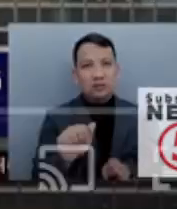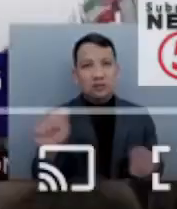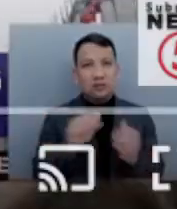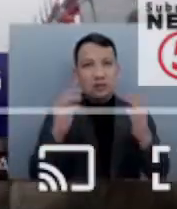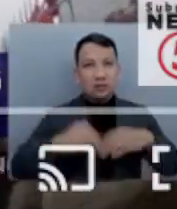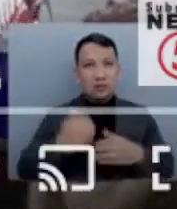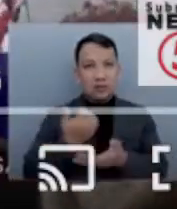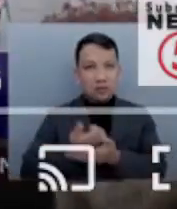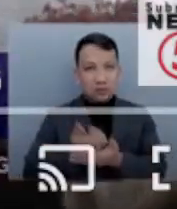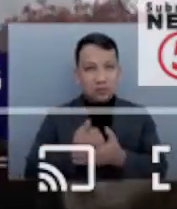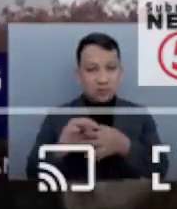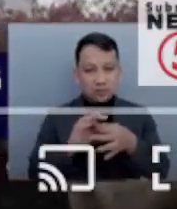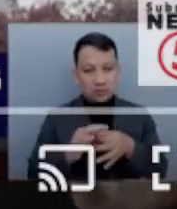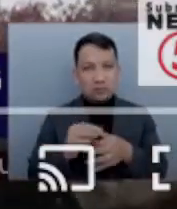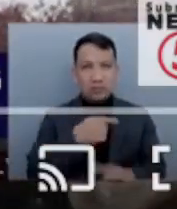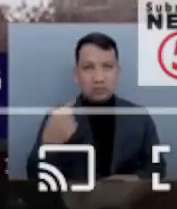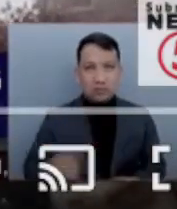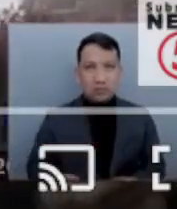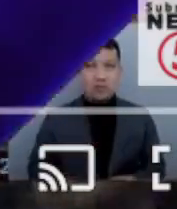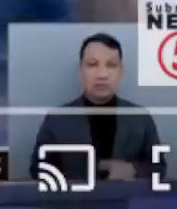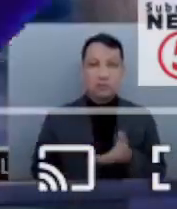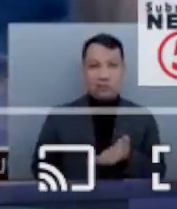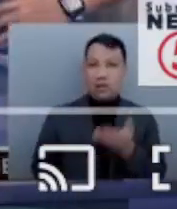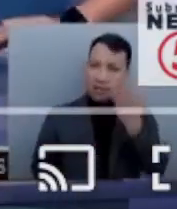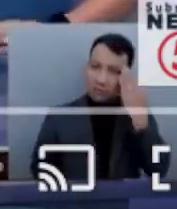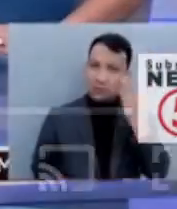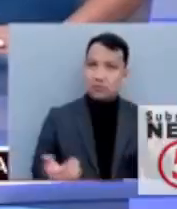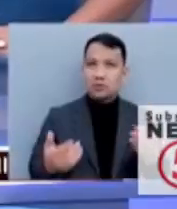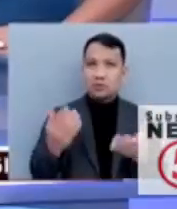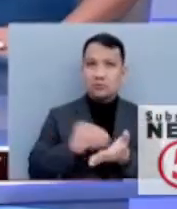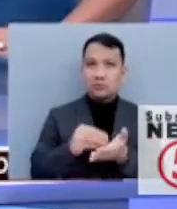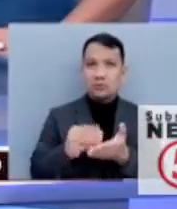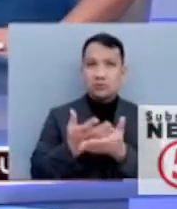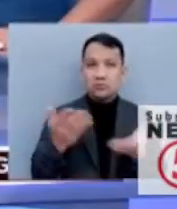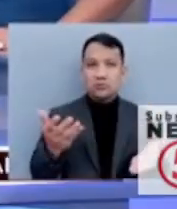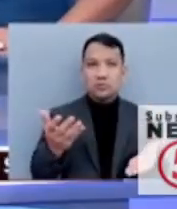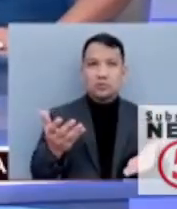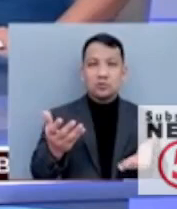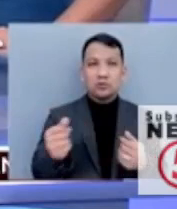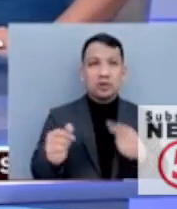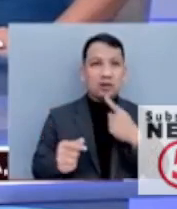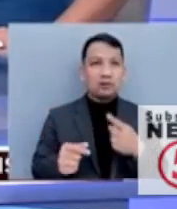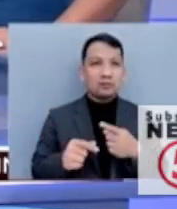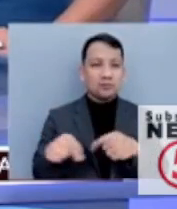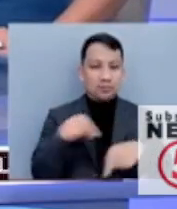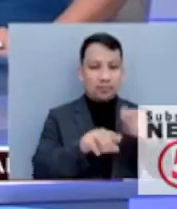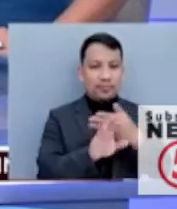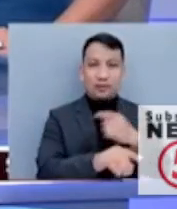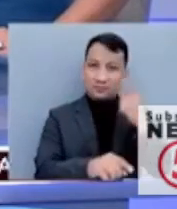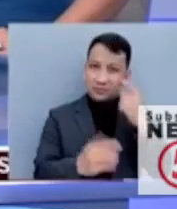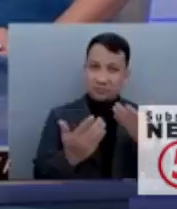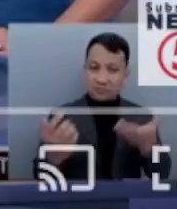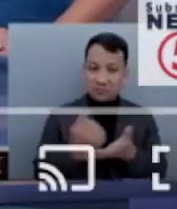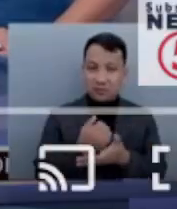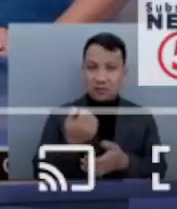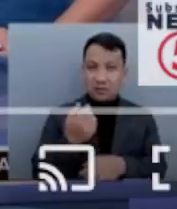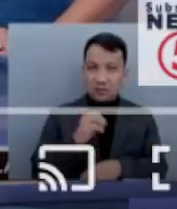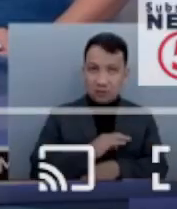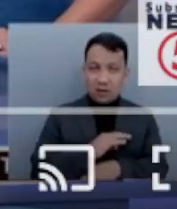maapektuhan yung economic relations natin sa China. Bagay na, alam naman natin, bilyon-bilyon piso yung worth niya. Also, the assumption there is you do back channel talks because you think you'll get something out of it.